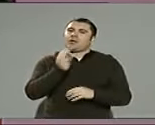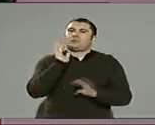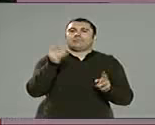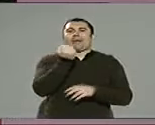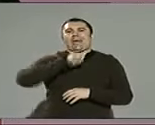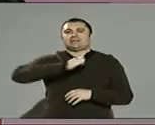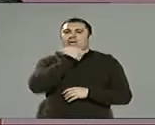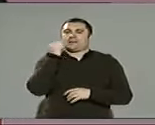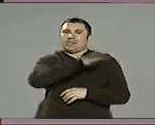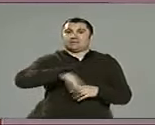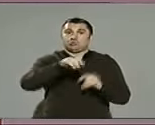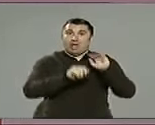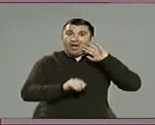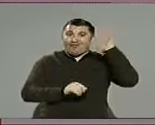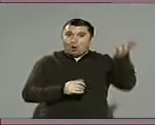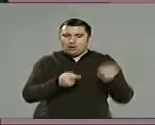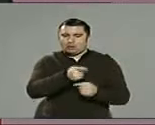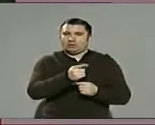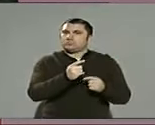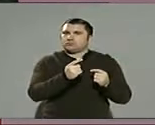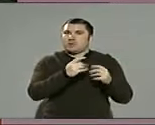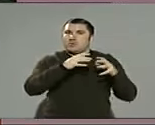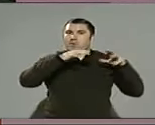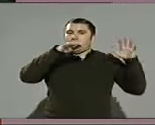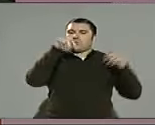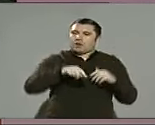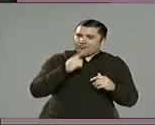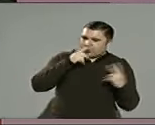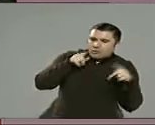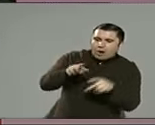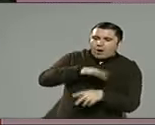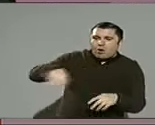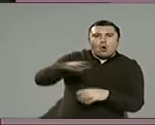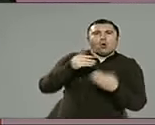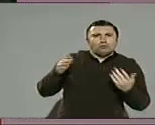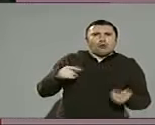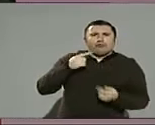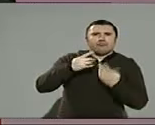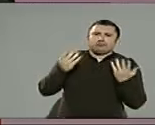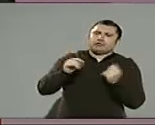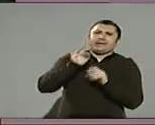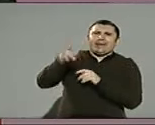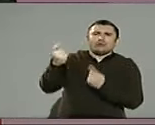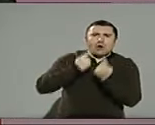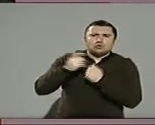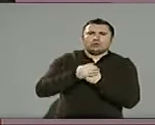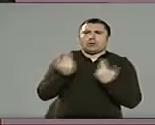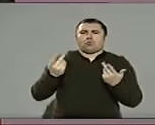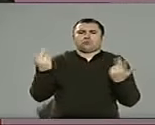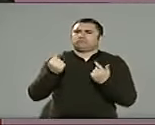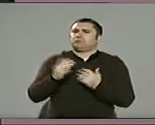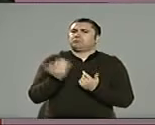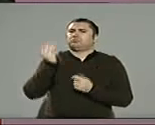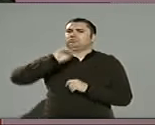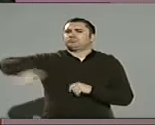hat, je mehr in der Mitte der Gesellschaft offene Fremdenfeindlichkeit, Vorurteile ignoriert werden, verdrängt oder sogar propagiert